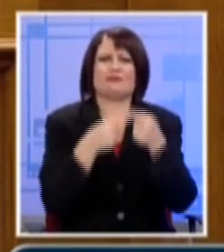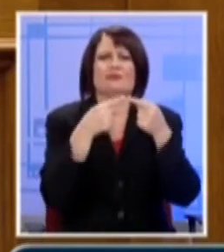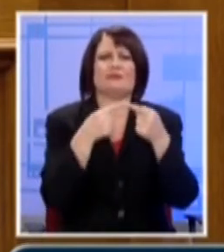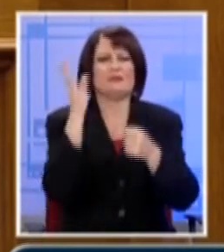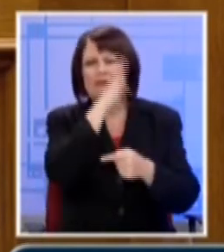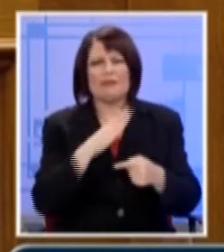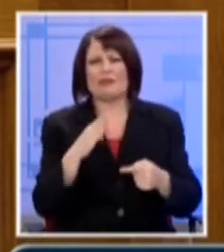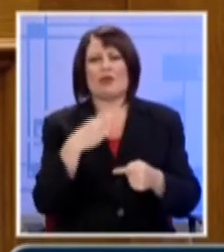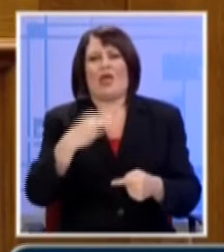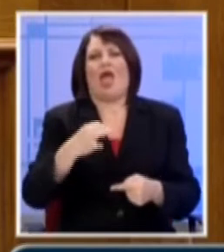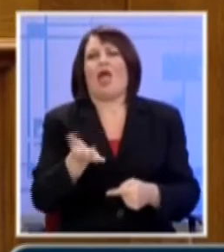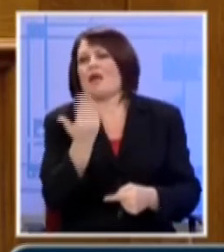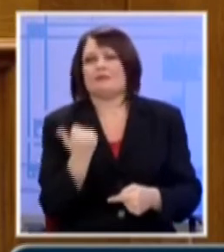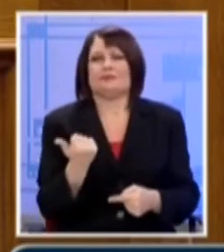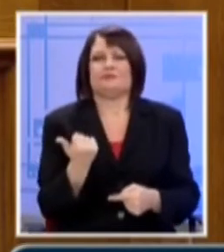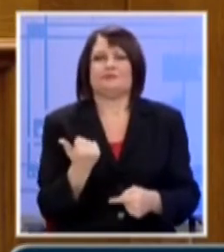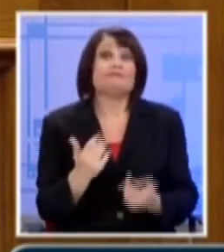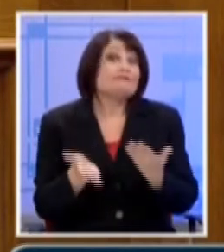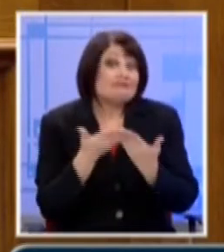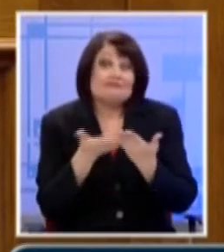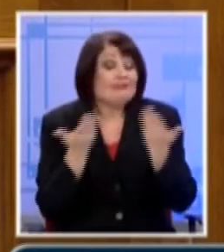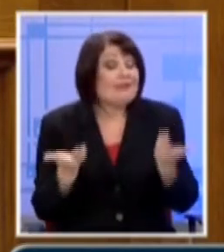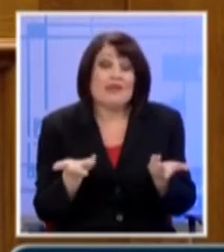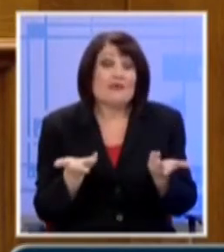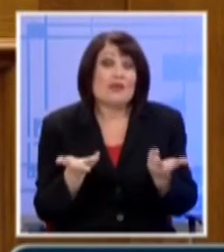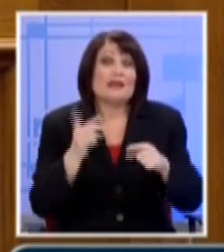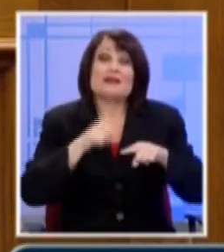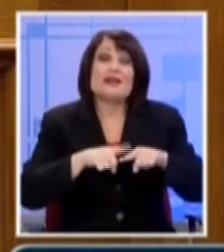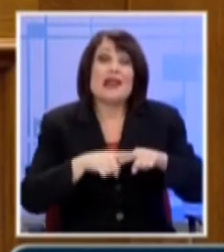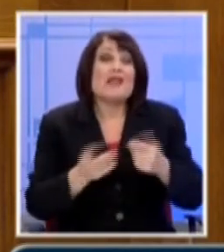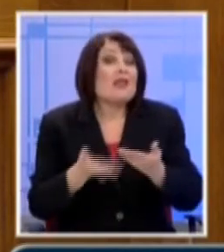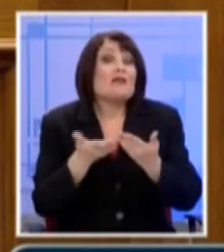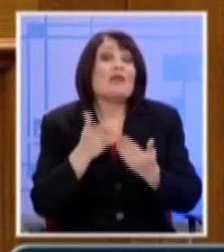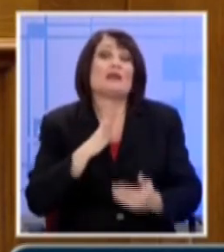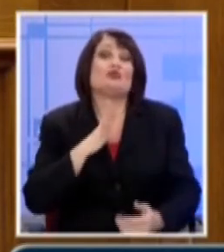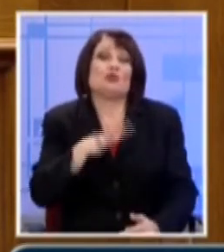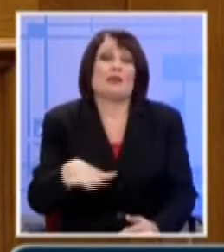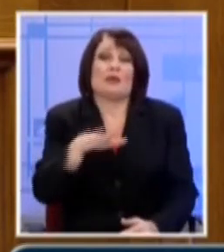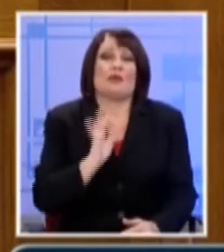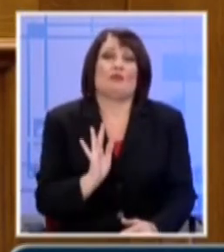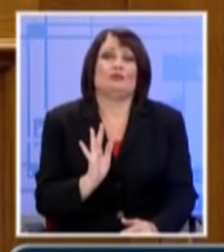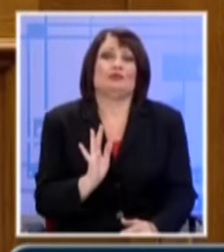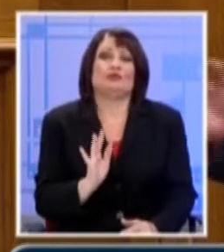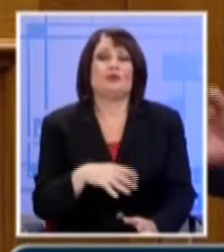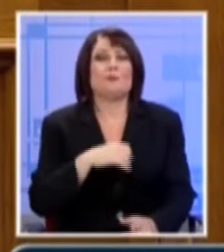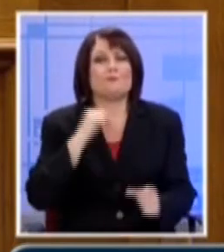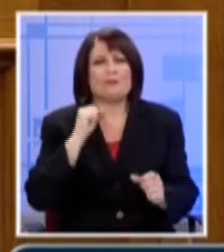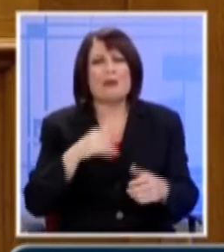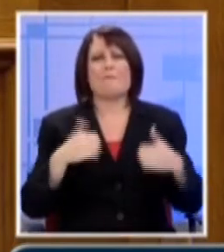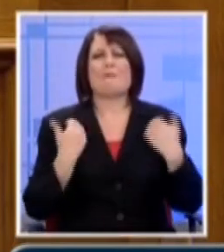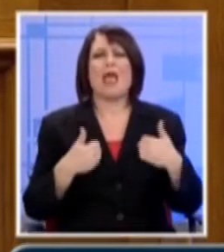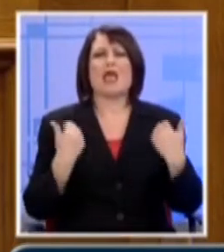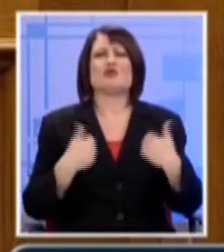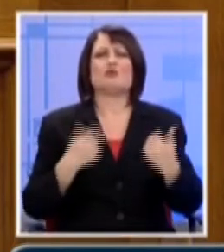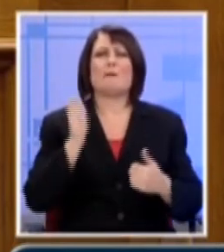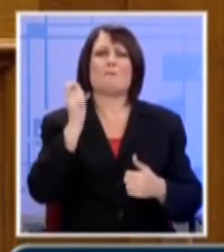αντιπαράθεσης. Δεν υπηρετείτε όμως έτσι ούτε η χώρα, ούτε η κοινωνία. Επιμένετε σε ένα παίγνιο πολιτικών